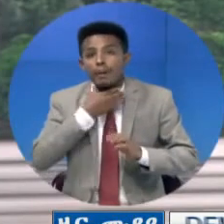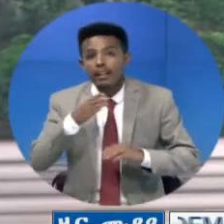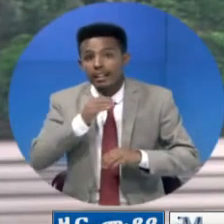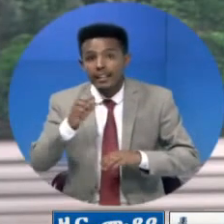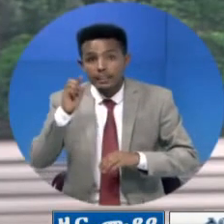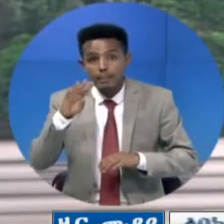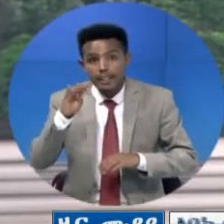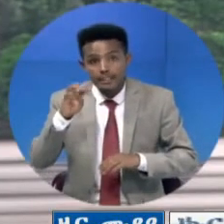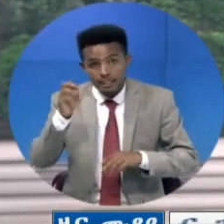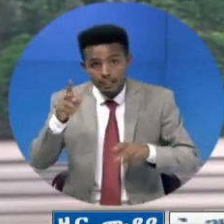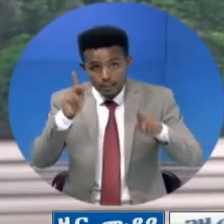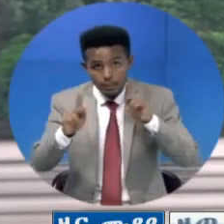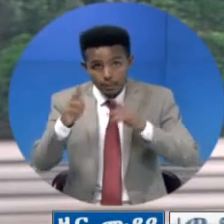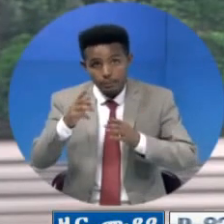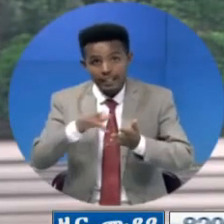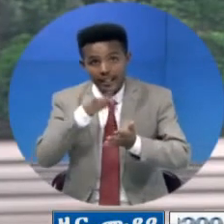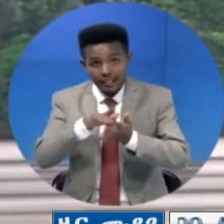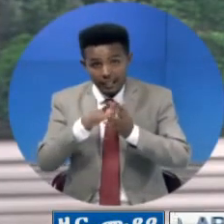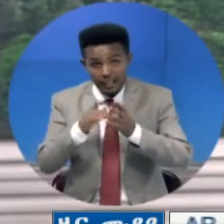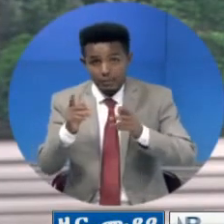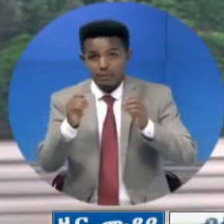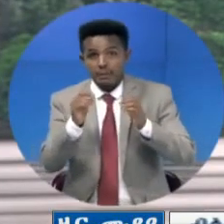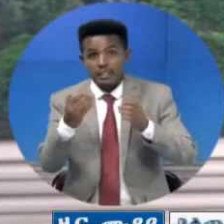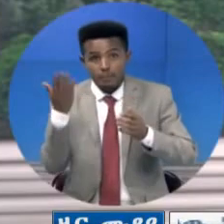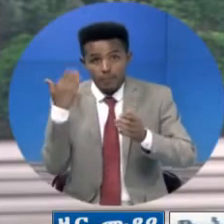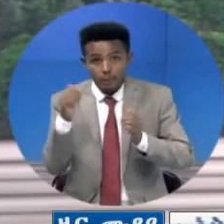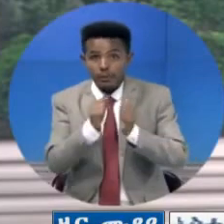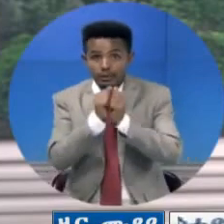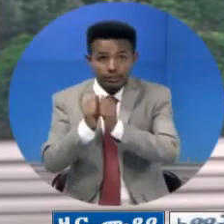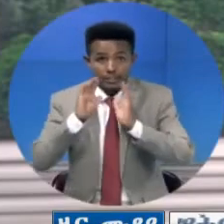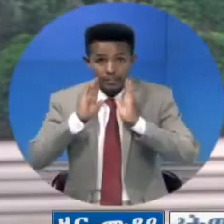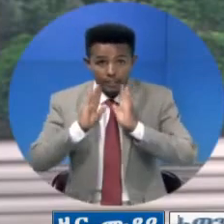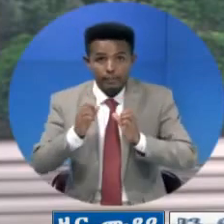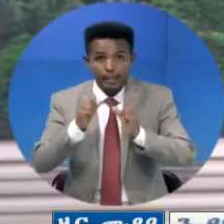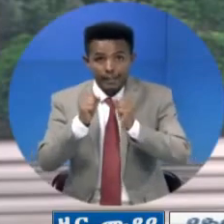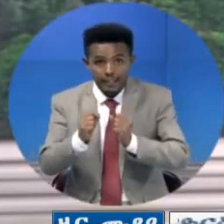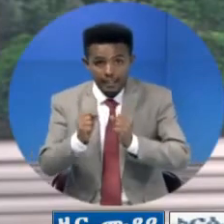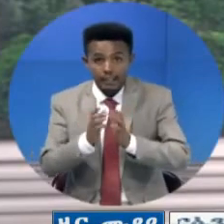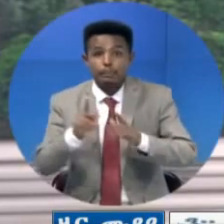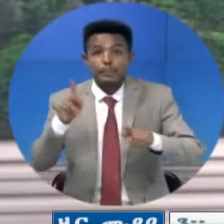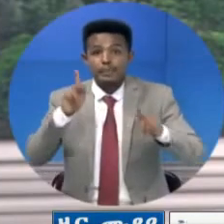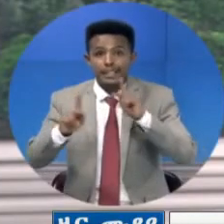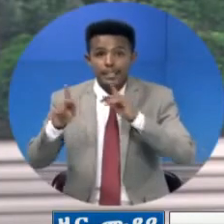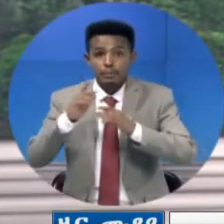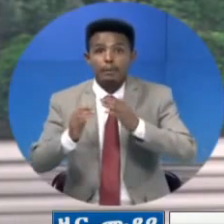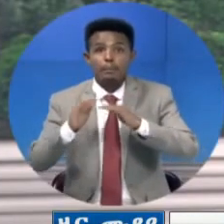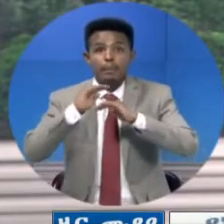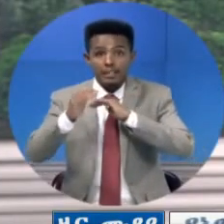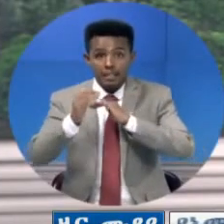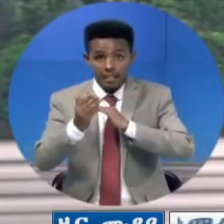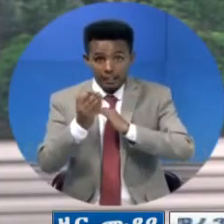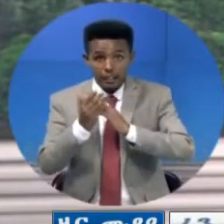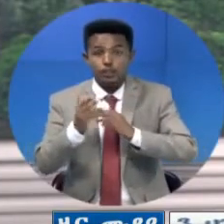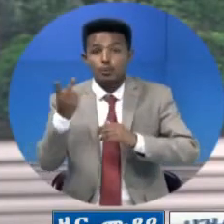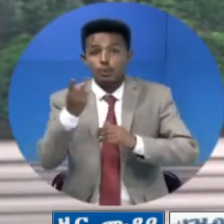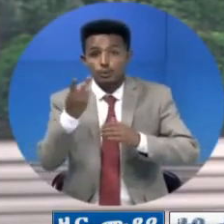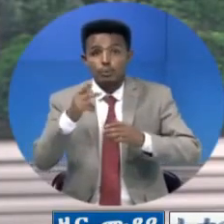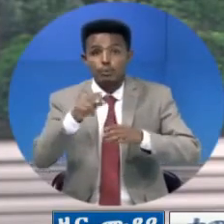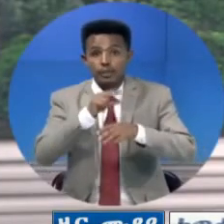በአማራና ቅማንት ህዝቦች መካከል የነበረውን አንድነትና ሰላም ለማጠናከር እንደሚሰሩ በህዝብ ለህዝብ መድረክ የተሳተፉ የሁለቱ ብሔር ተወላጆች